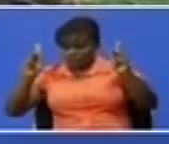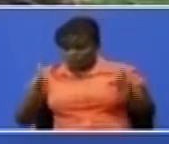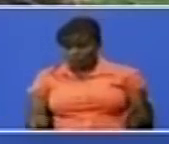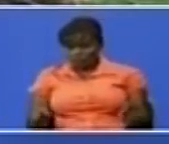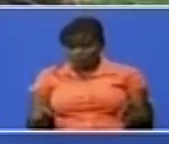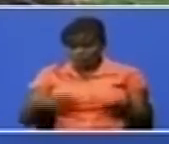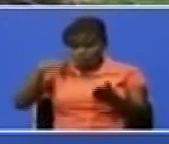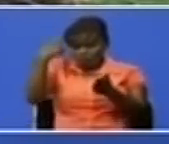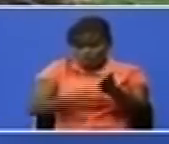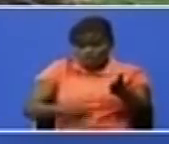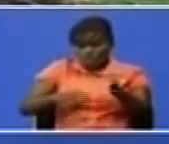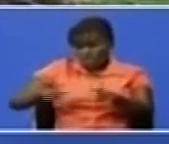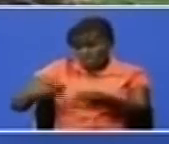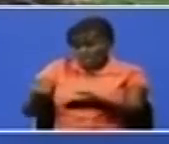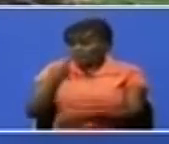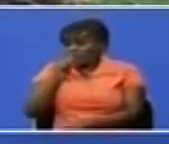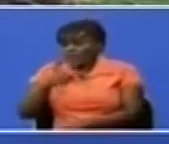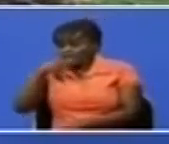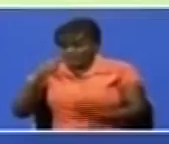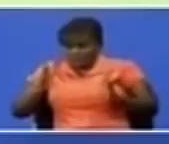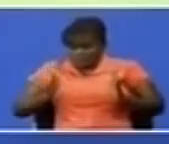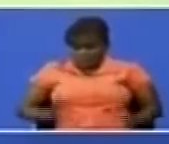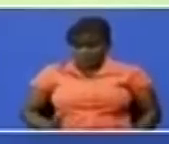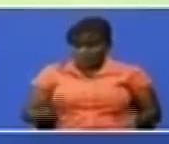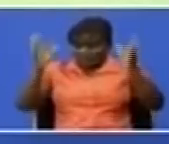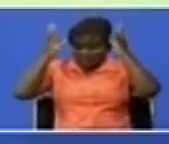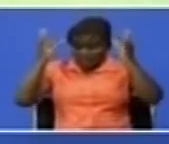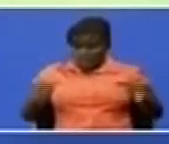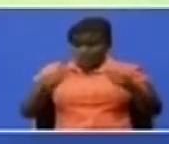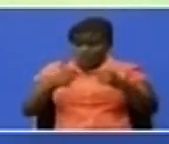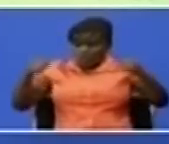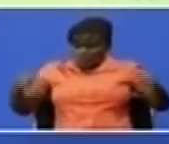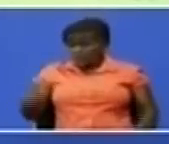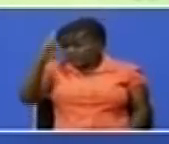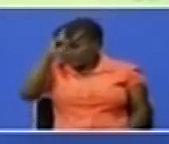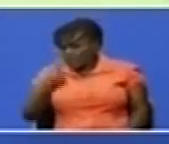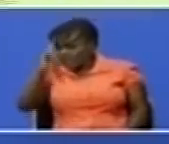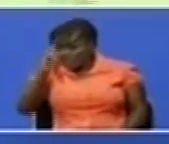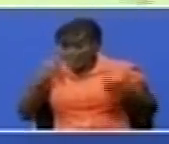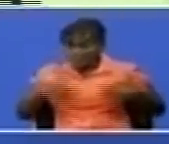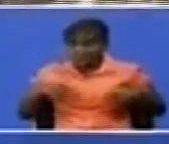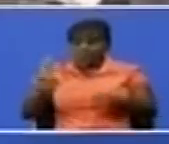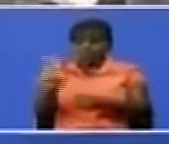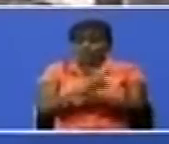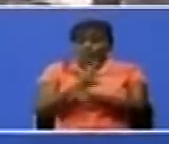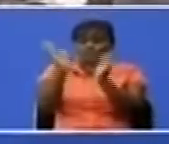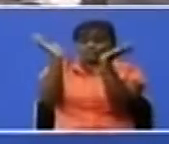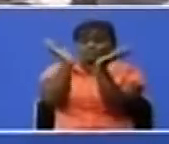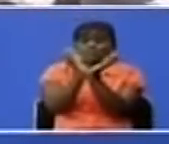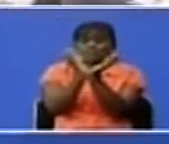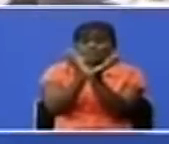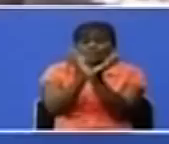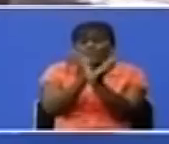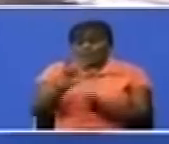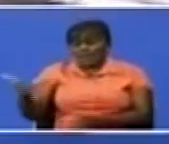kutoa zabuni kwa mwanakandarasi wa kibinafsi. Hatua hii imepingwa vikali na baadhi ya watumizi wa uwanja huo. Katika kaunti ya